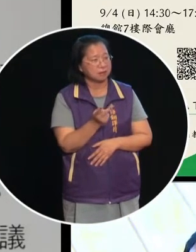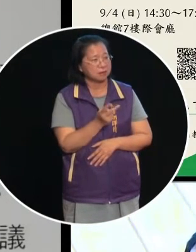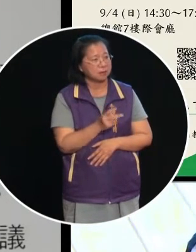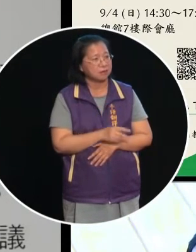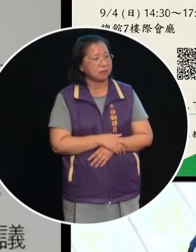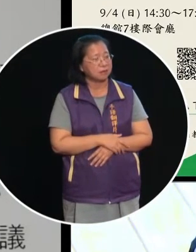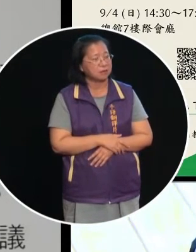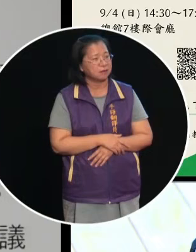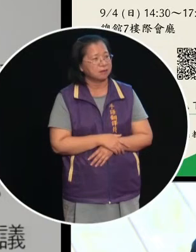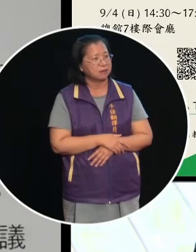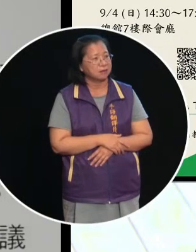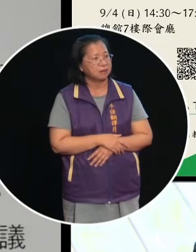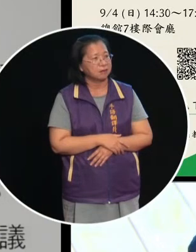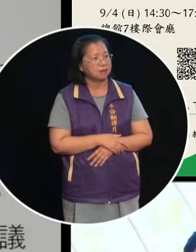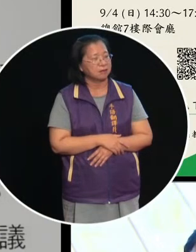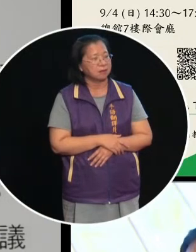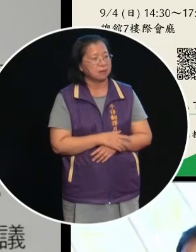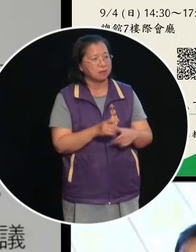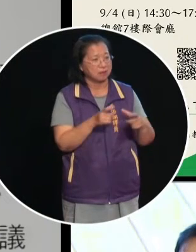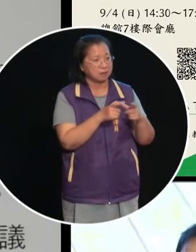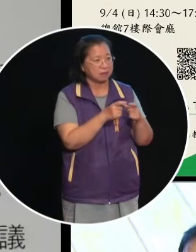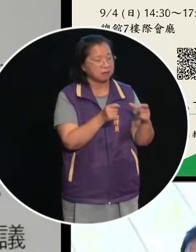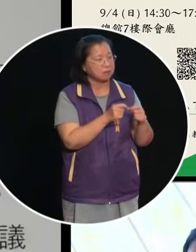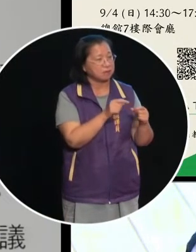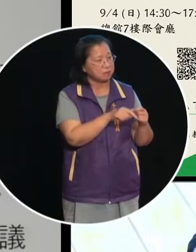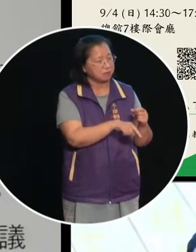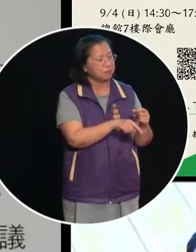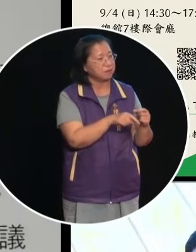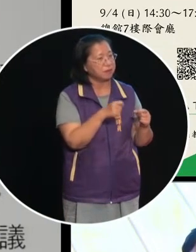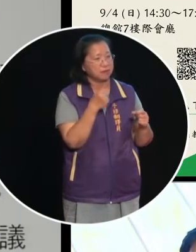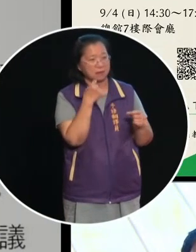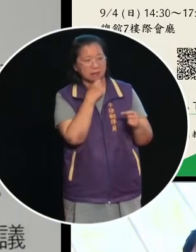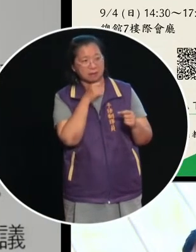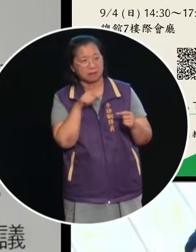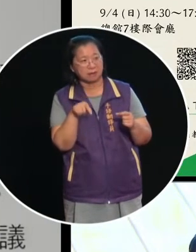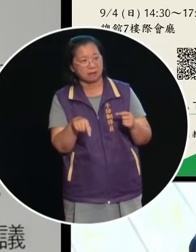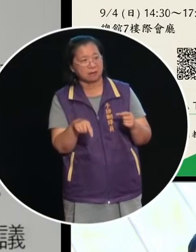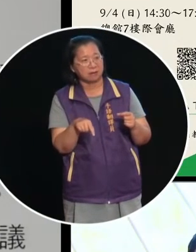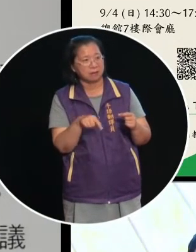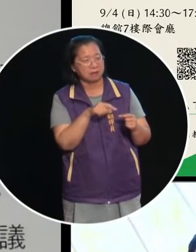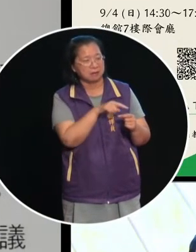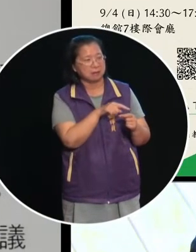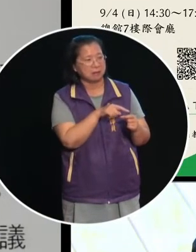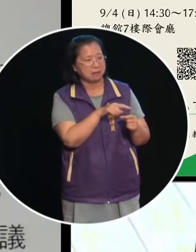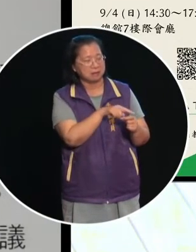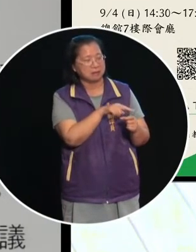就之前是某种程度是台湾方面是比较依赖